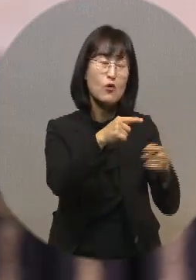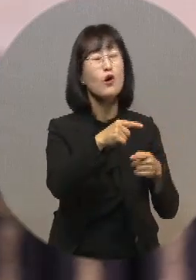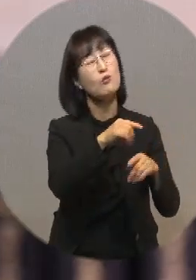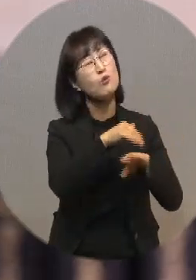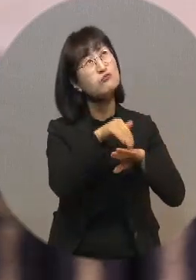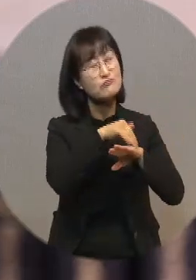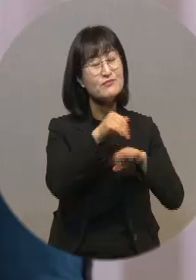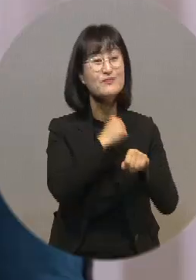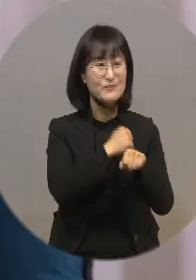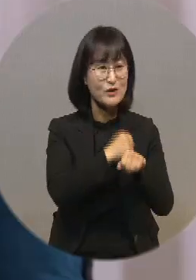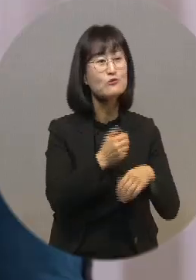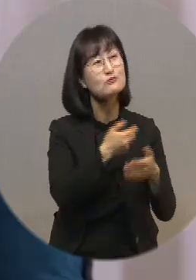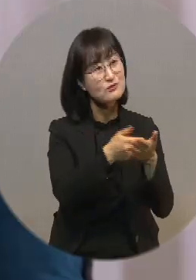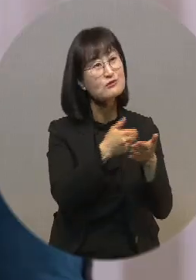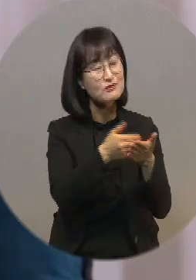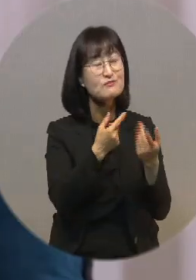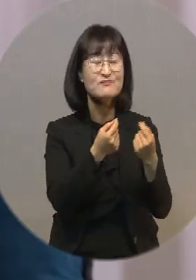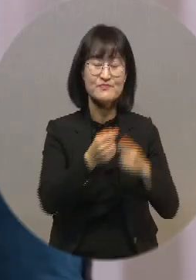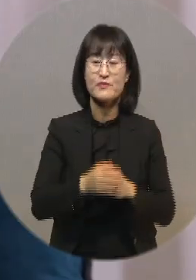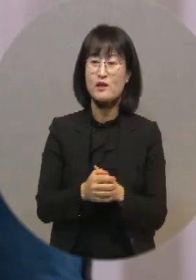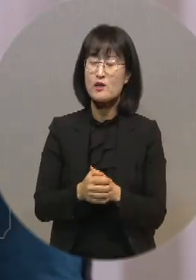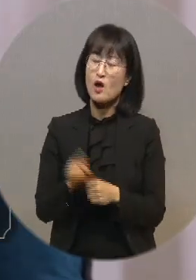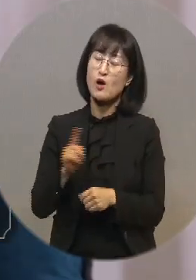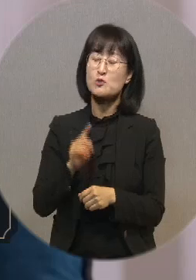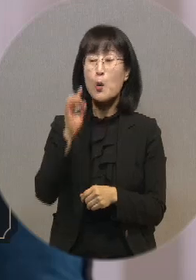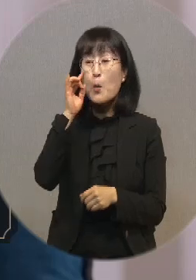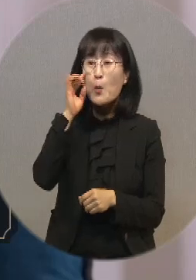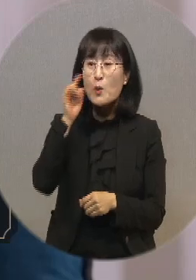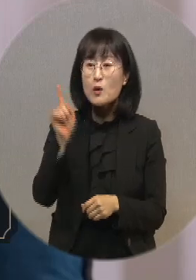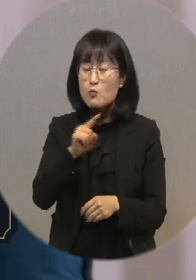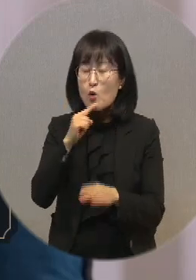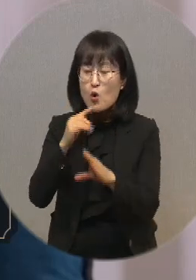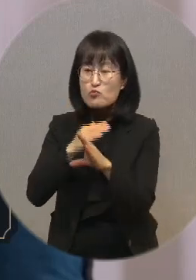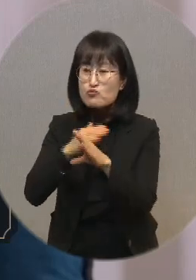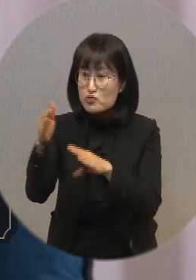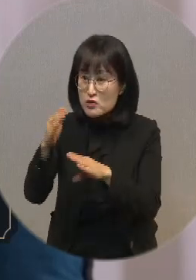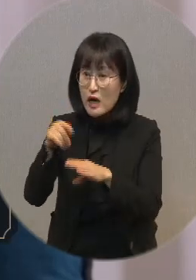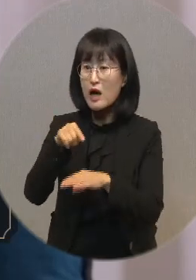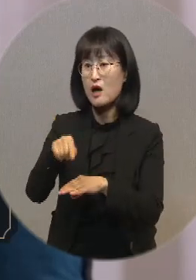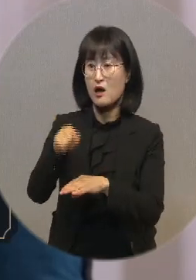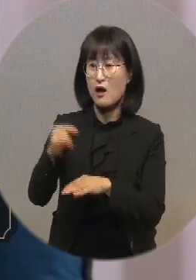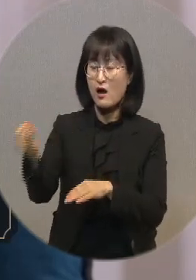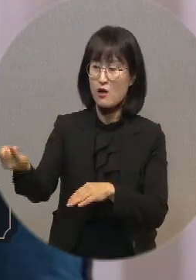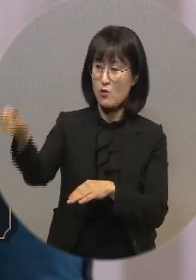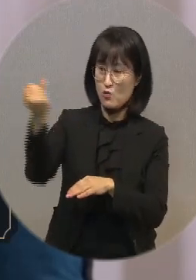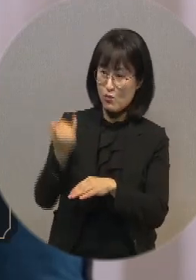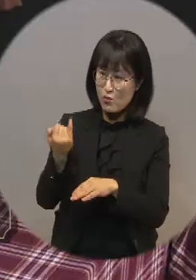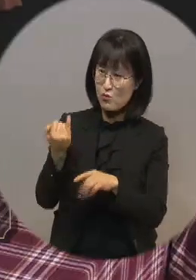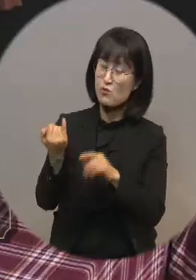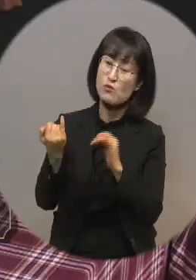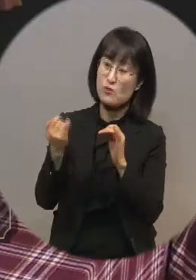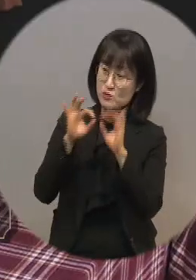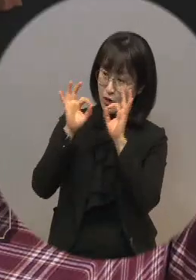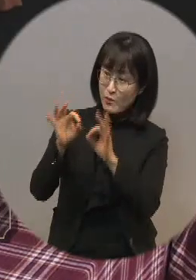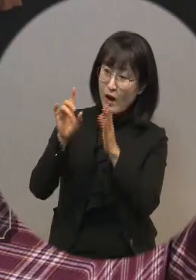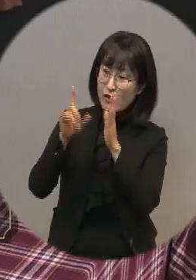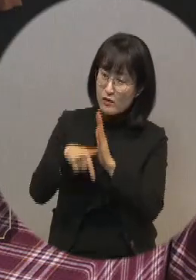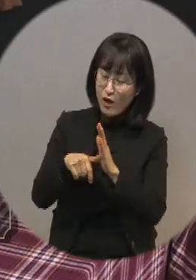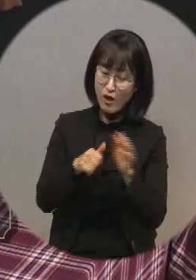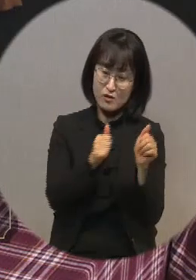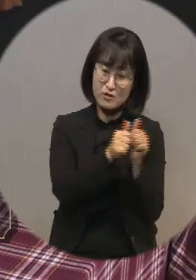하루 종일 그렇게 그걸. 막 궁금증이 드는 게 네. 북한에서 이렇게 사선을 넘어온 여자 입장에서 봤을 때는 우리 되게 소프트한